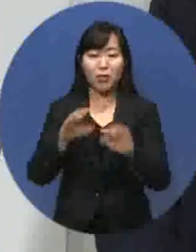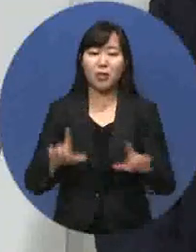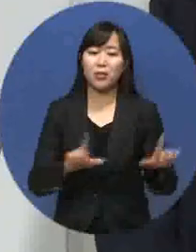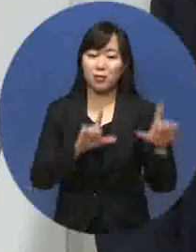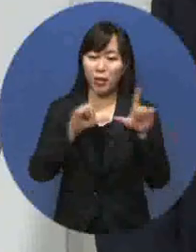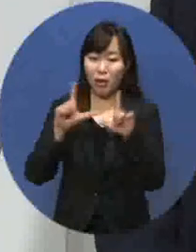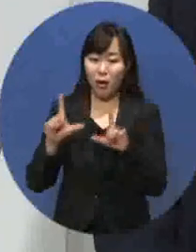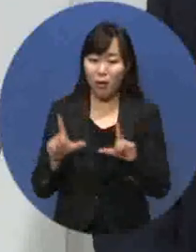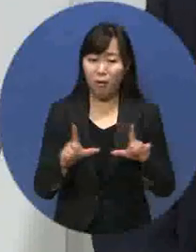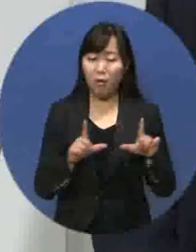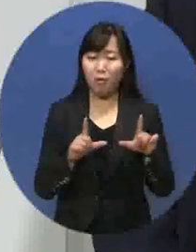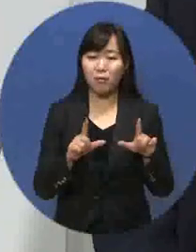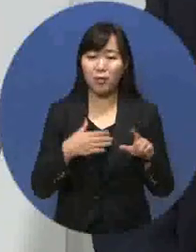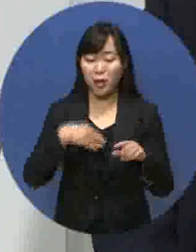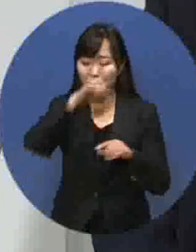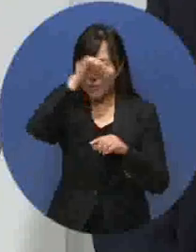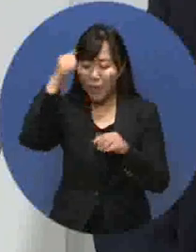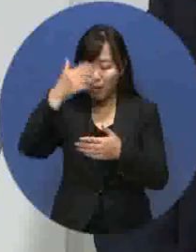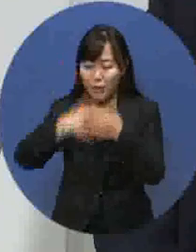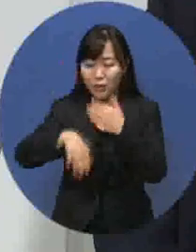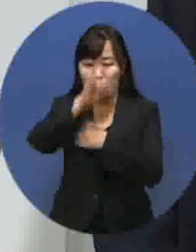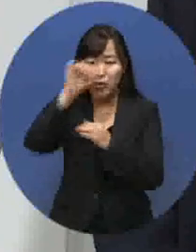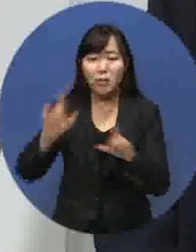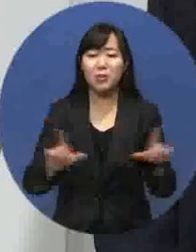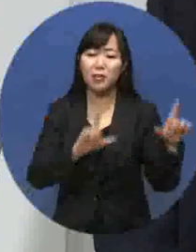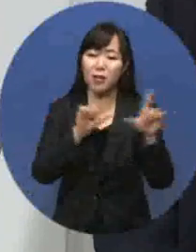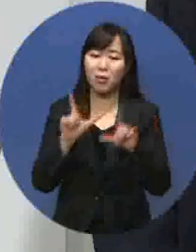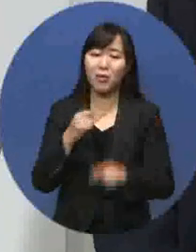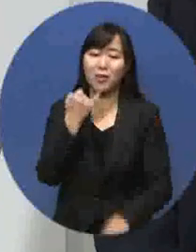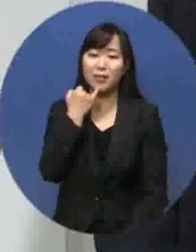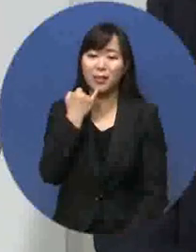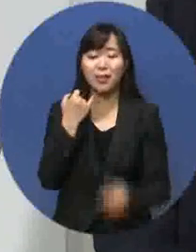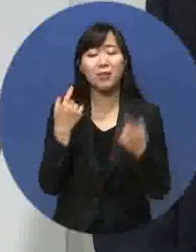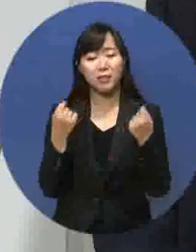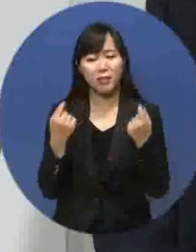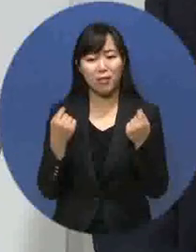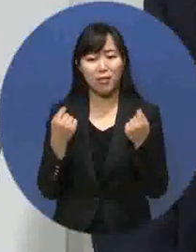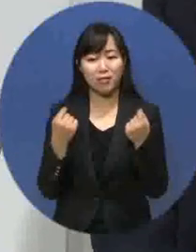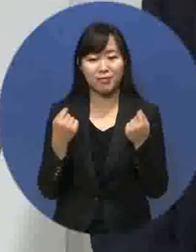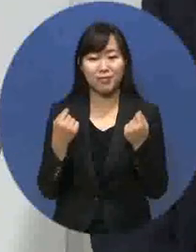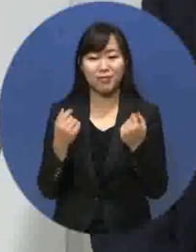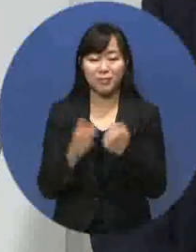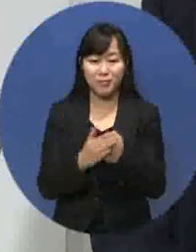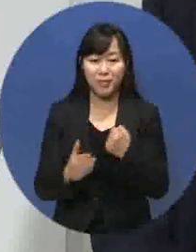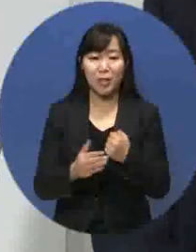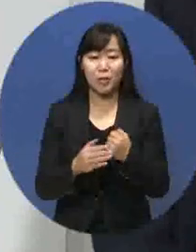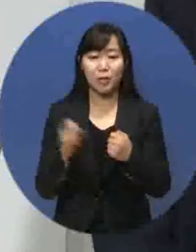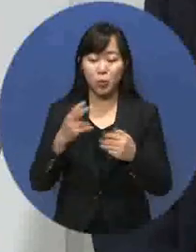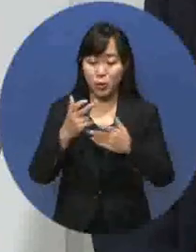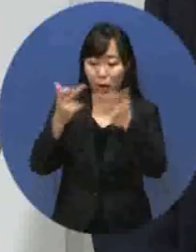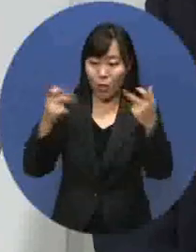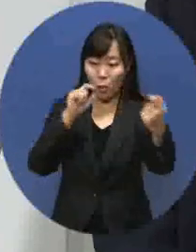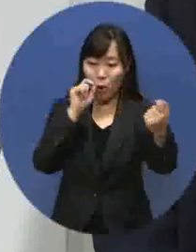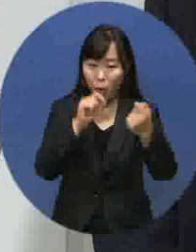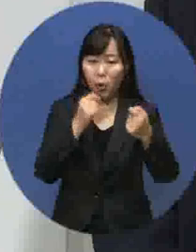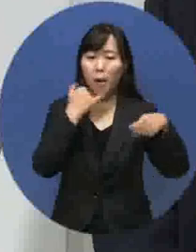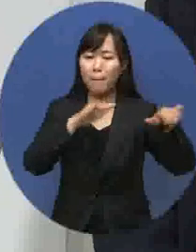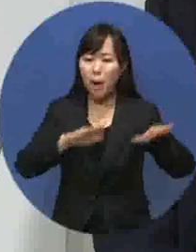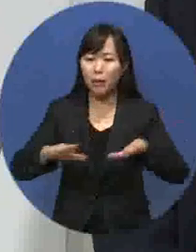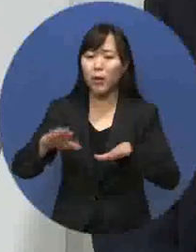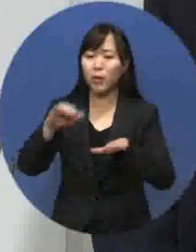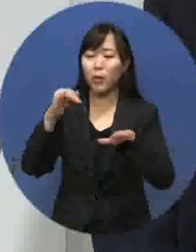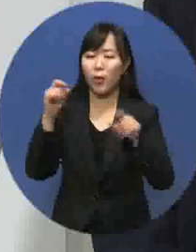살아도, 여생을 살아도 참 괜찮겠다라는 싶은 생각이 많이 들어서요. 산도 가깝고, 바다도